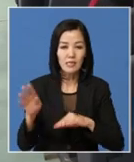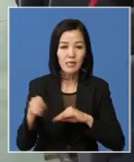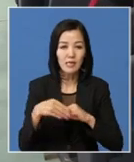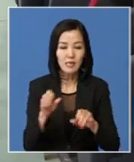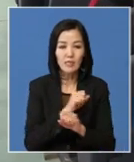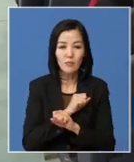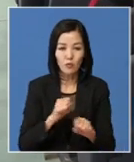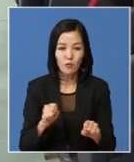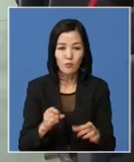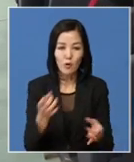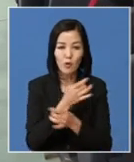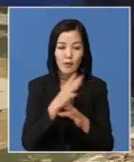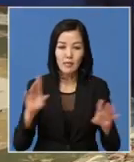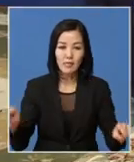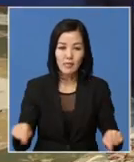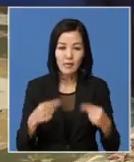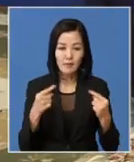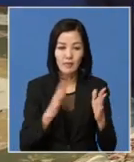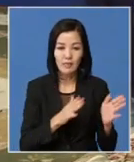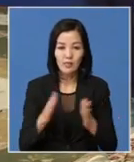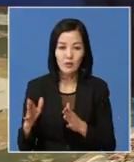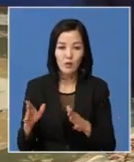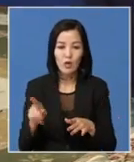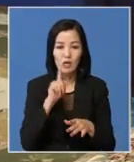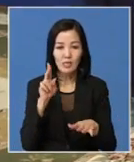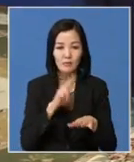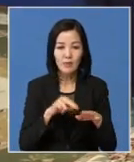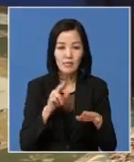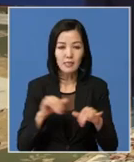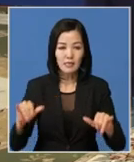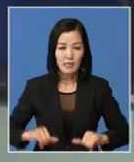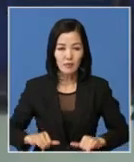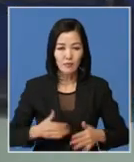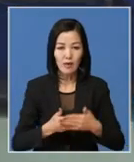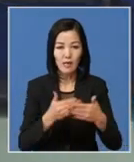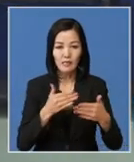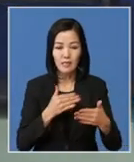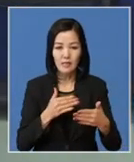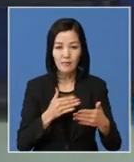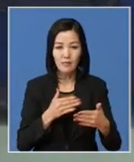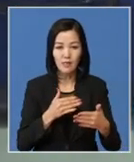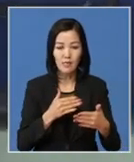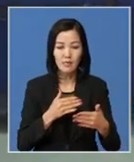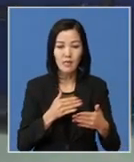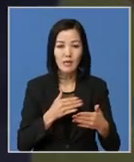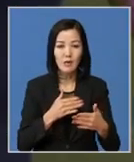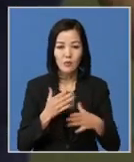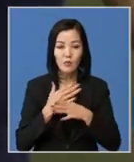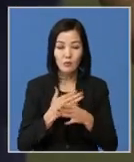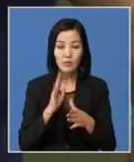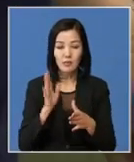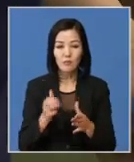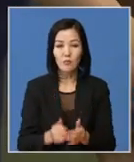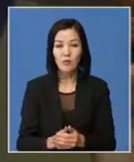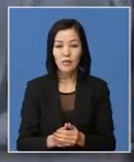әрекеттерге қарсы мәдениет қалыптастырмақ. Ал жас полиция көмекшілері мектеп ішінде тәртіпсіздіктің алдын алып, құқық бұзушылықпен күреседі, дейді білім ордасы